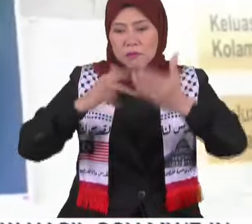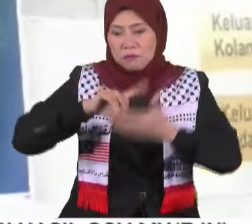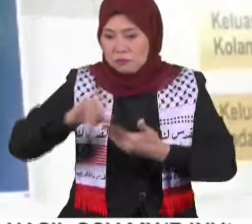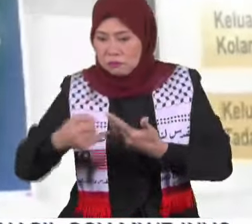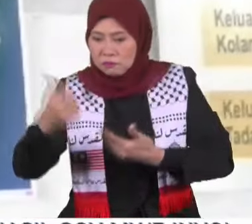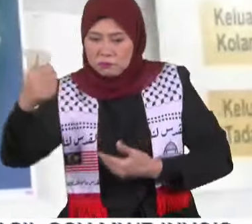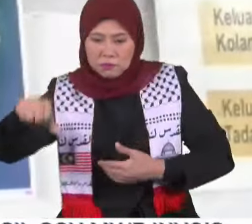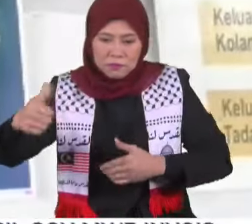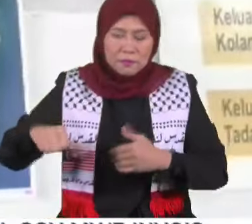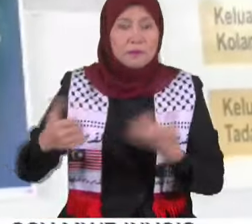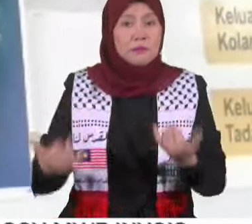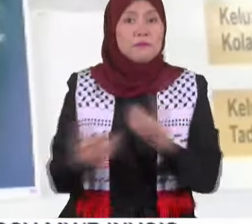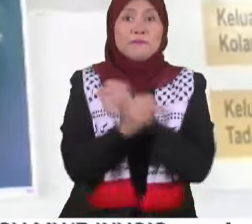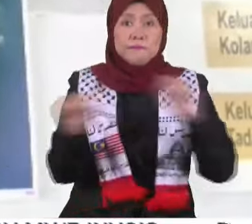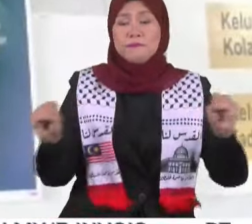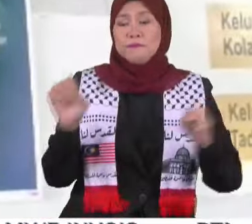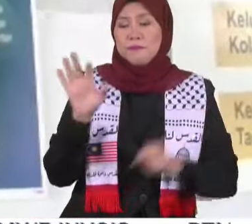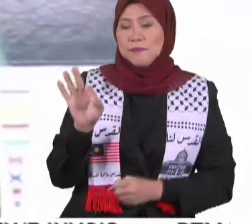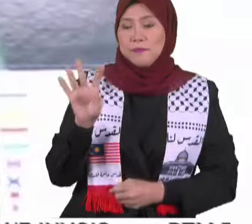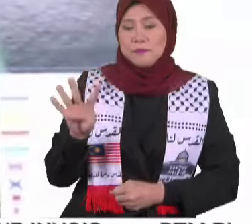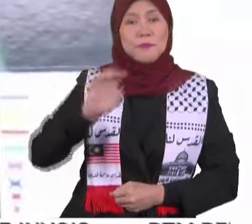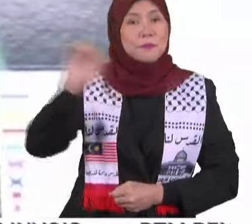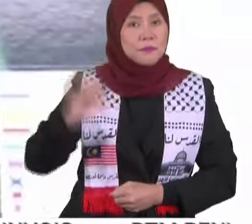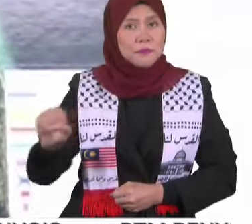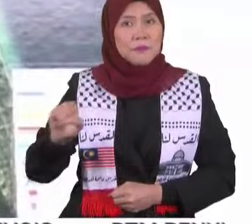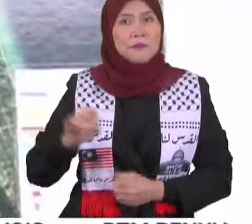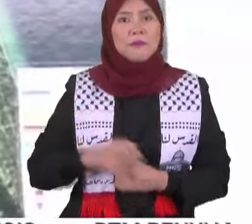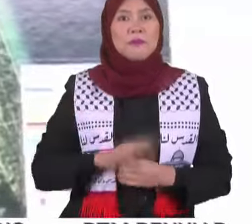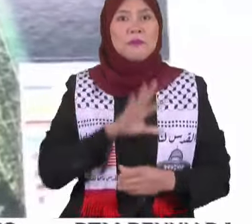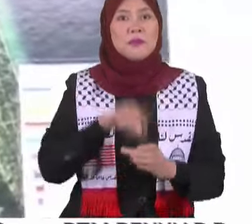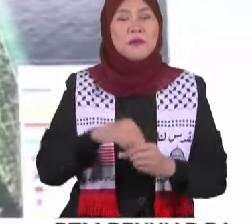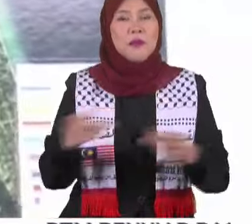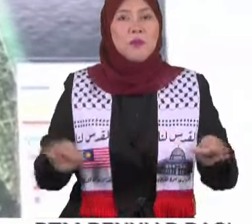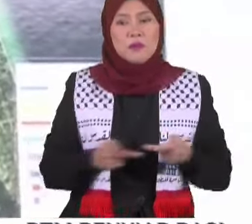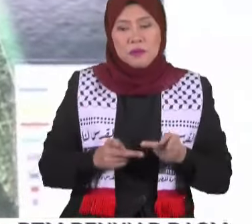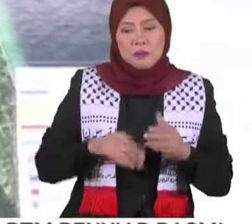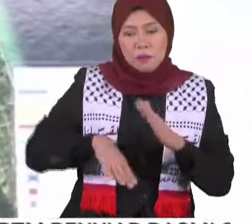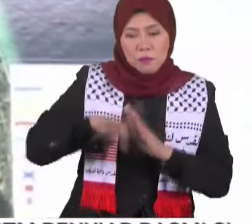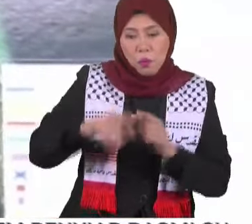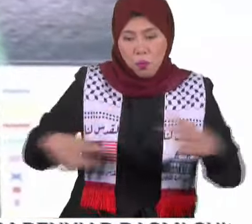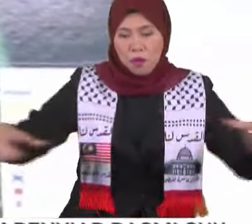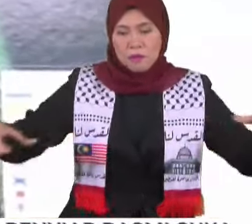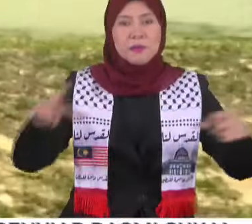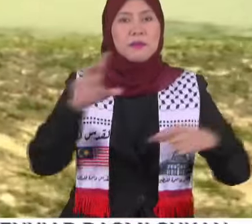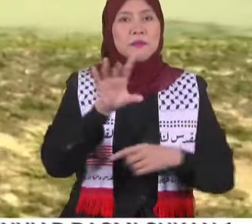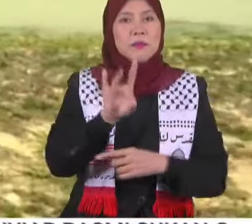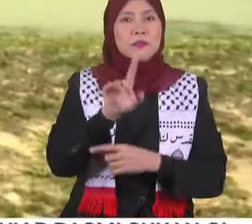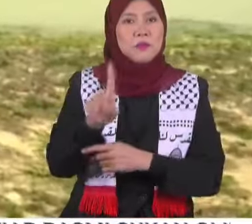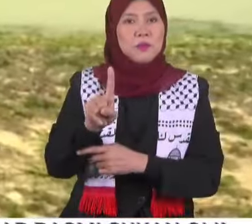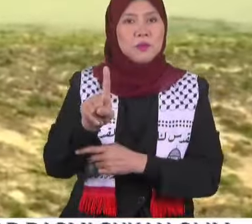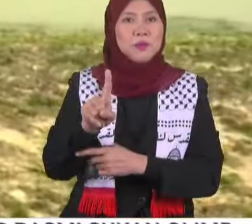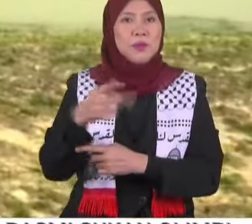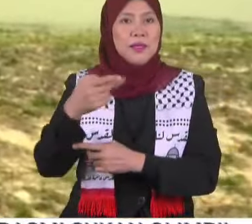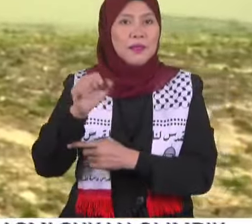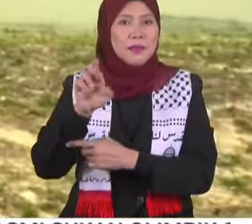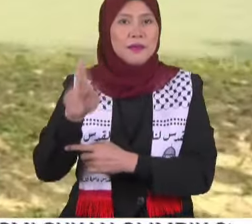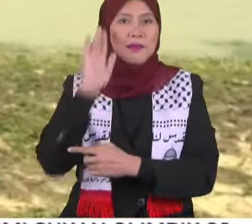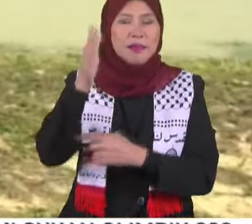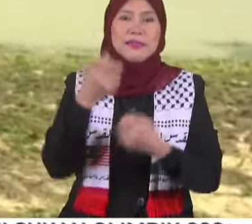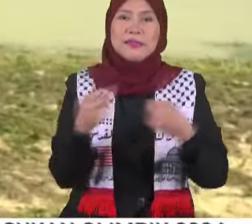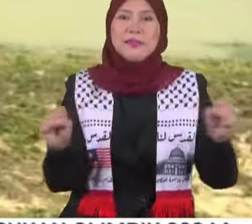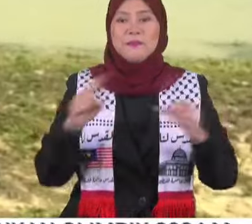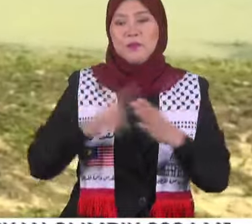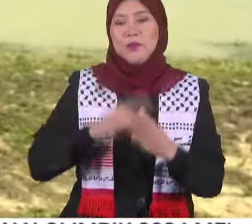kini siap 94%. Ia yang membabitkan kawasan seluas 81 hektar dijangka siap sepenuhnya menjelang